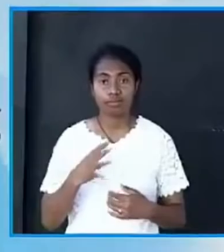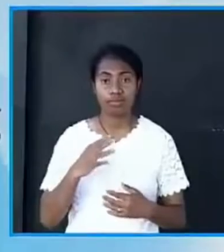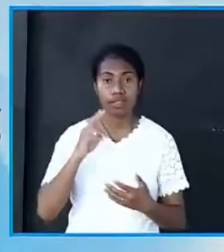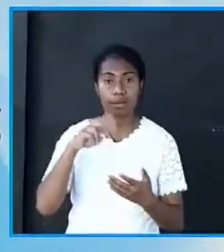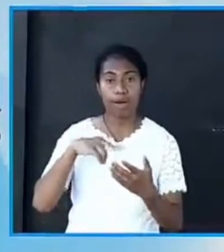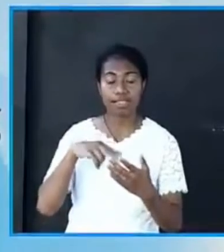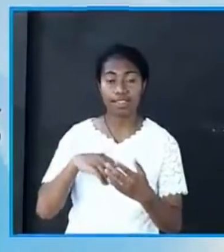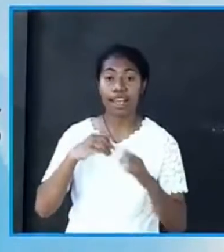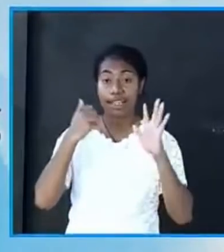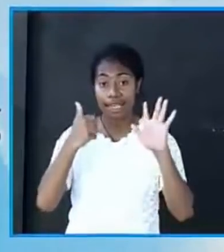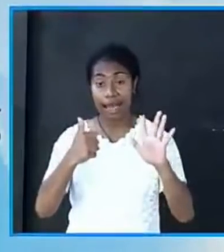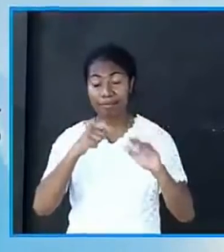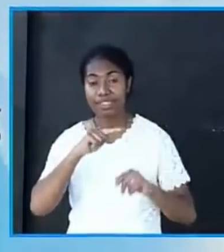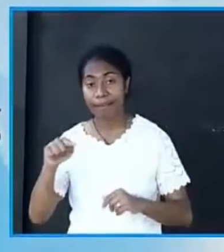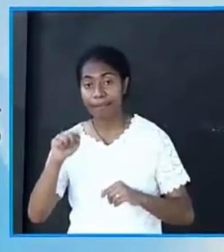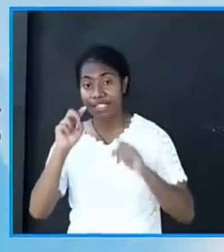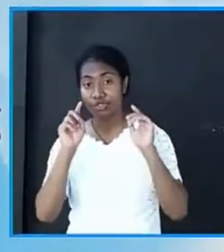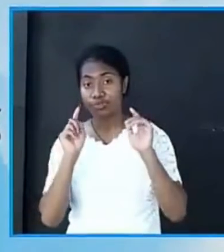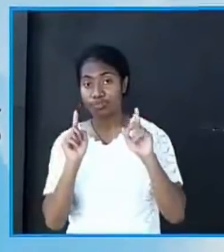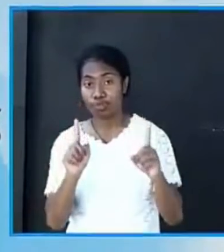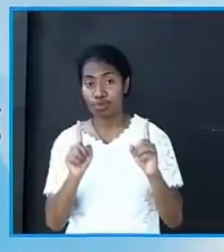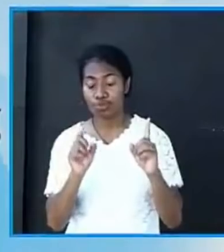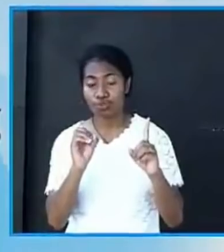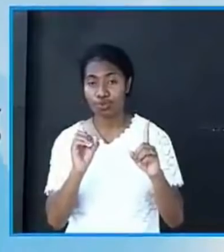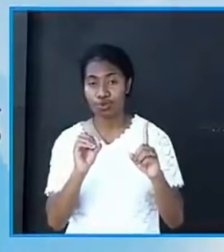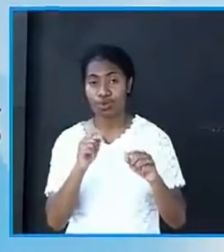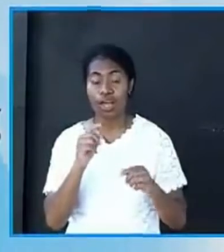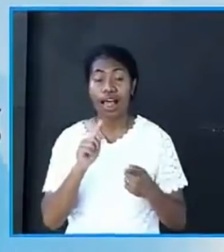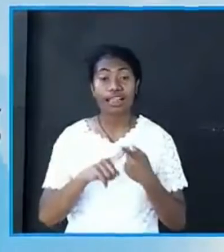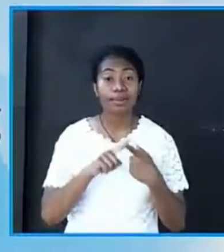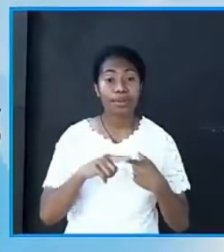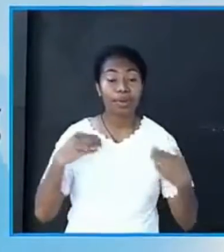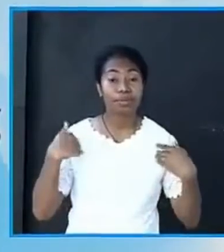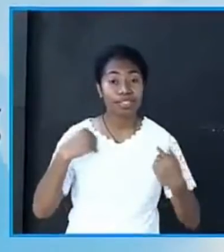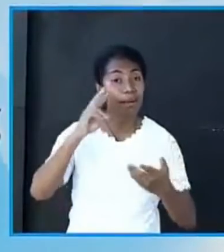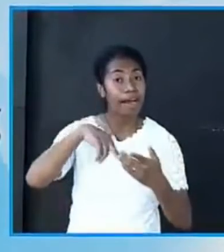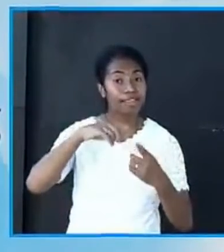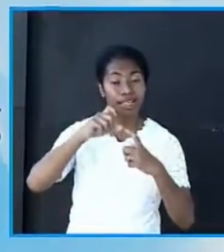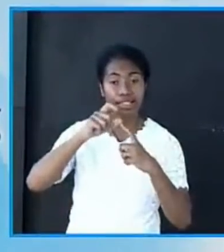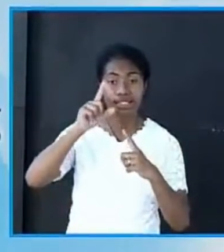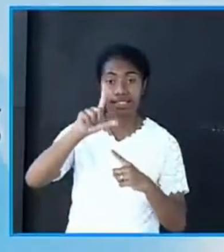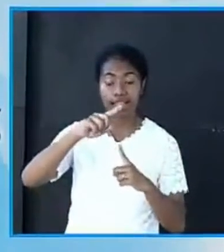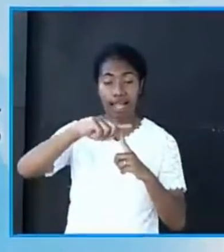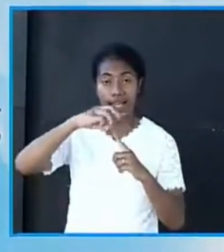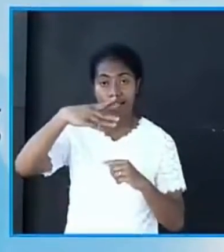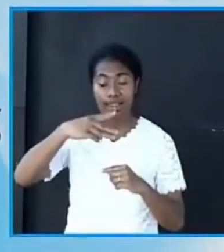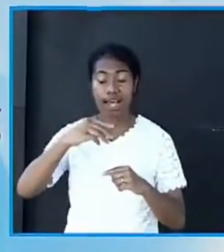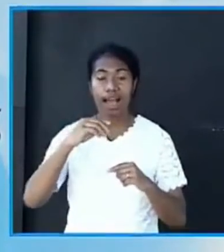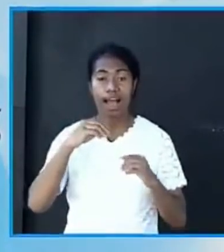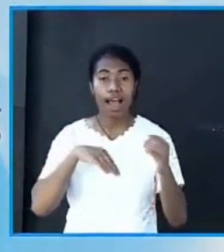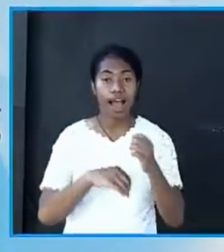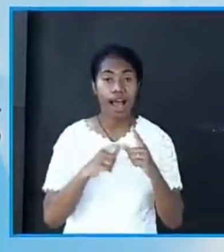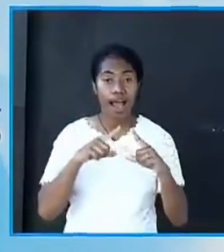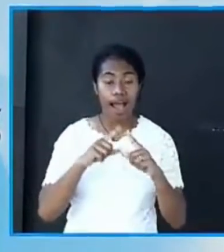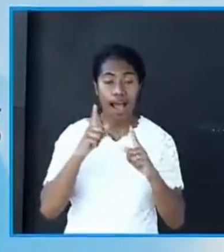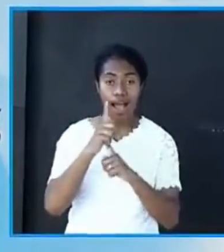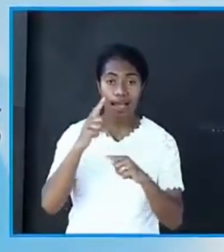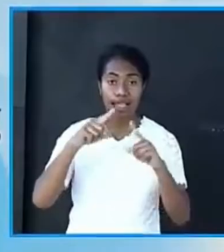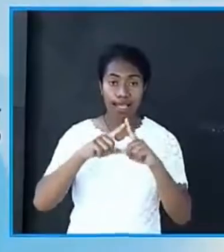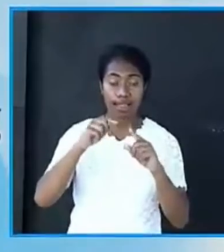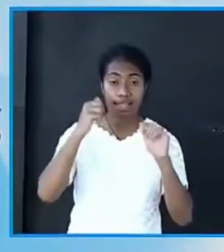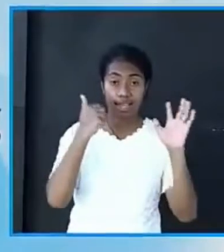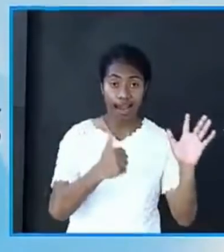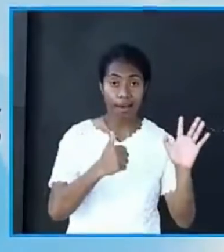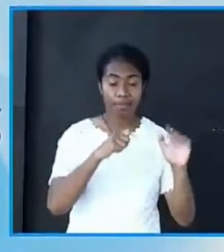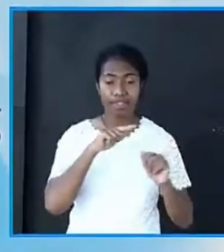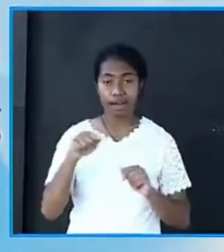10 Oleh sebab itu beginilah firman Tuhan Allah karena hatimu menempatkan diri sama dengan Allah maka sungguh aku